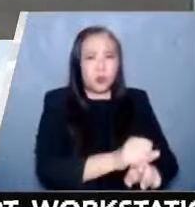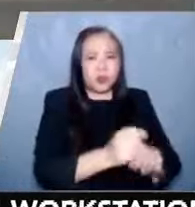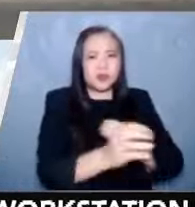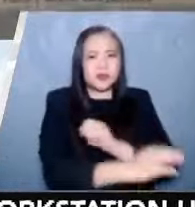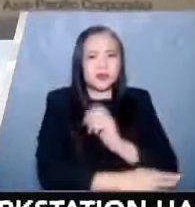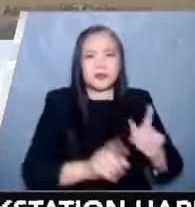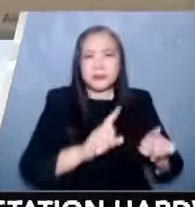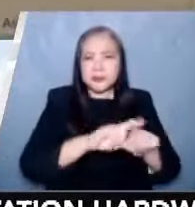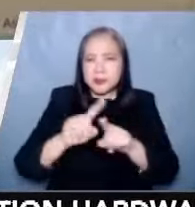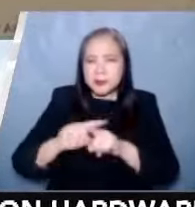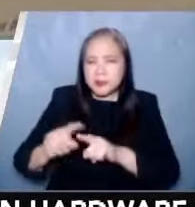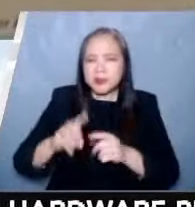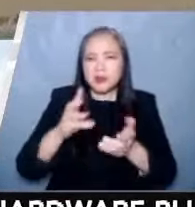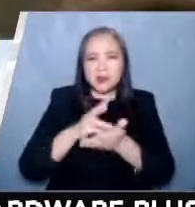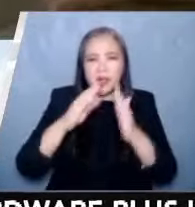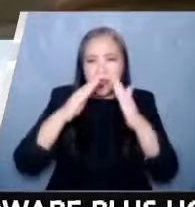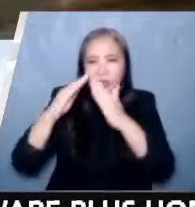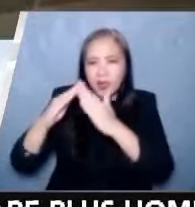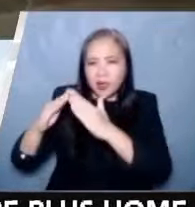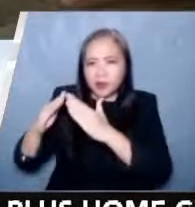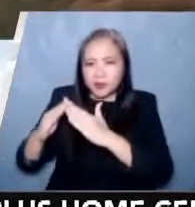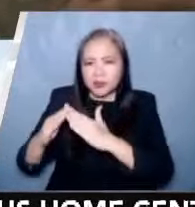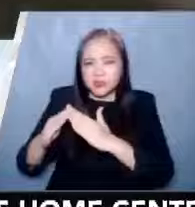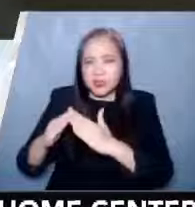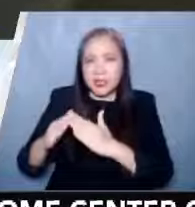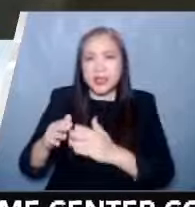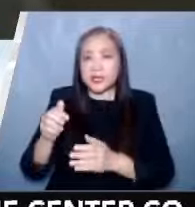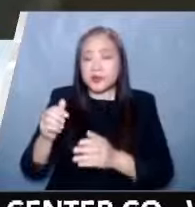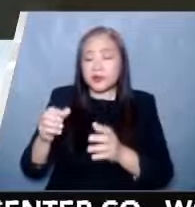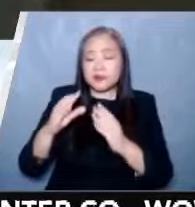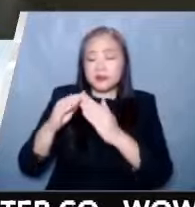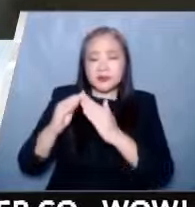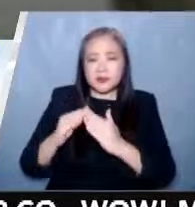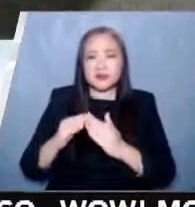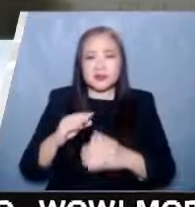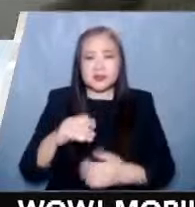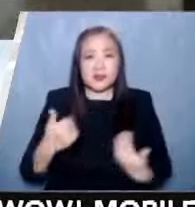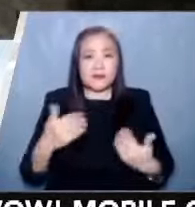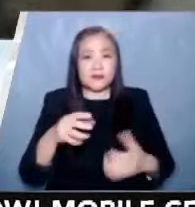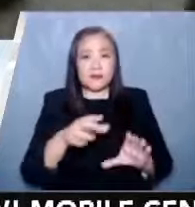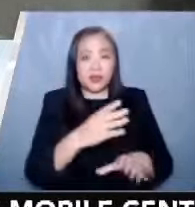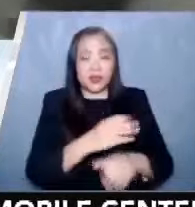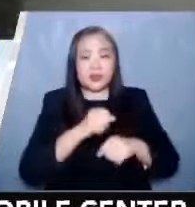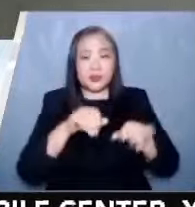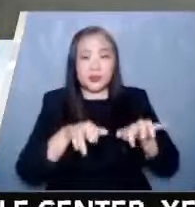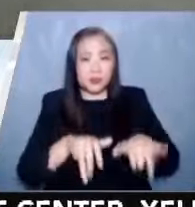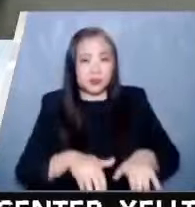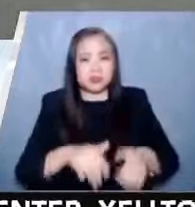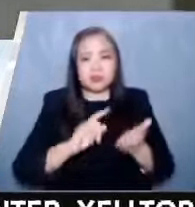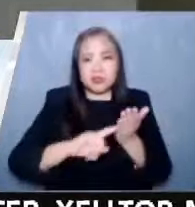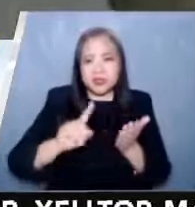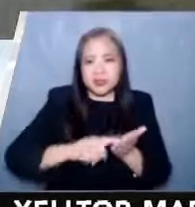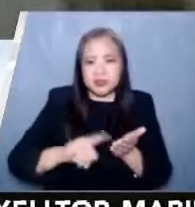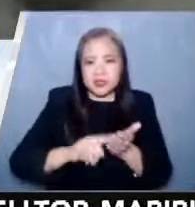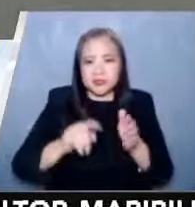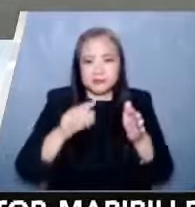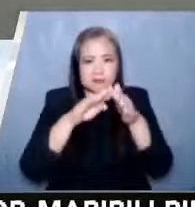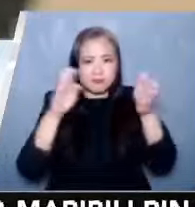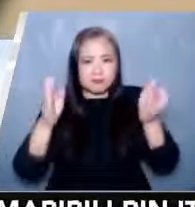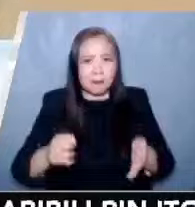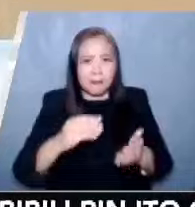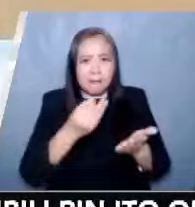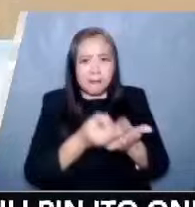townhouse sa eksklusibong komunidad. Na-recover ang mga computer, gadget at money vault na ginagamit umano sa kanilang